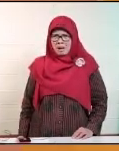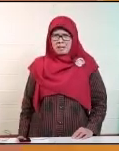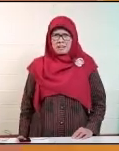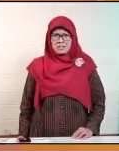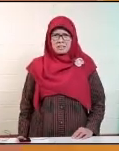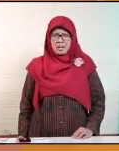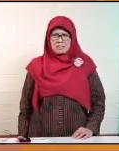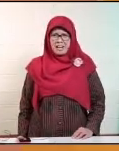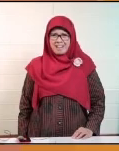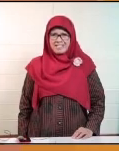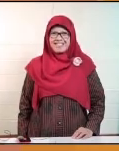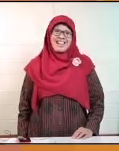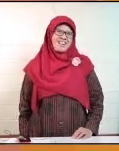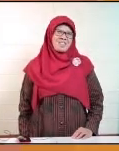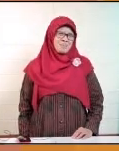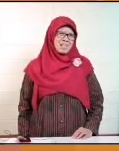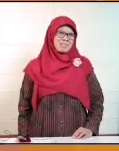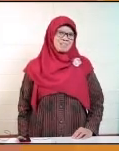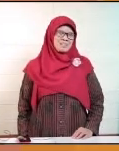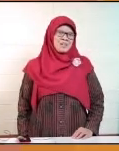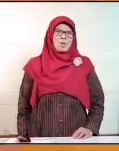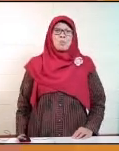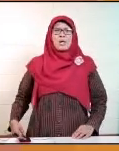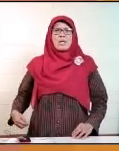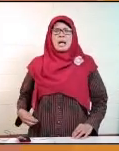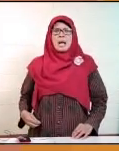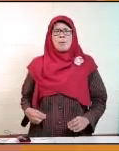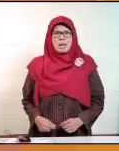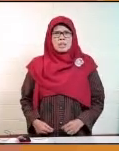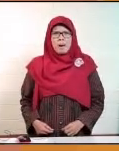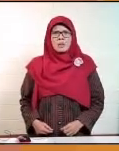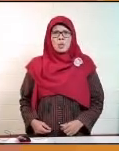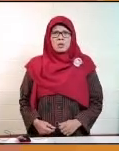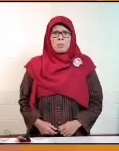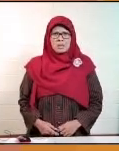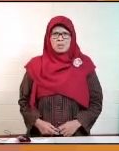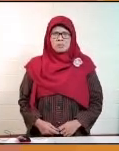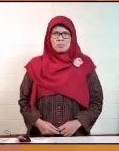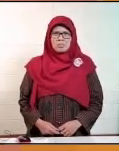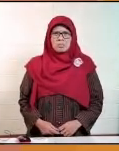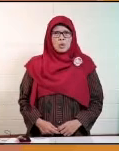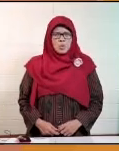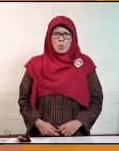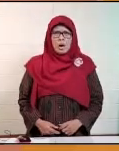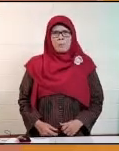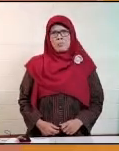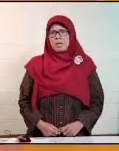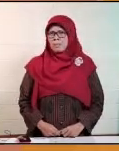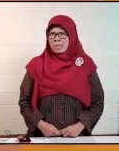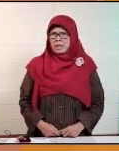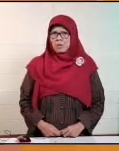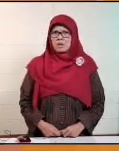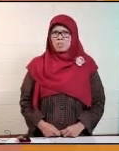kok kayak anak kecil saja ya mungkin begitu mungkin di dalam memilih sepatu atau baju dulu